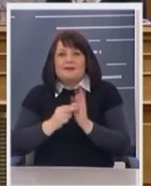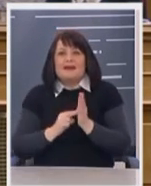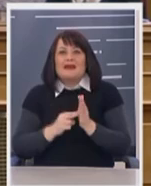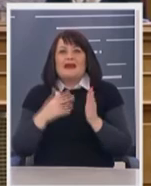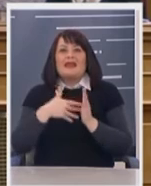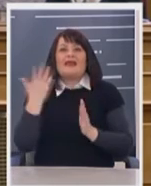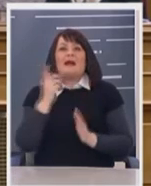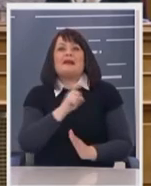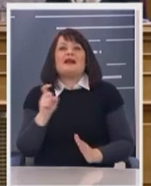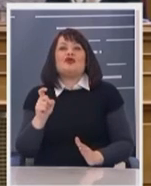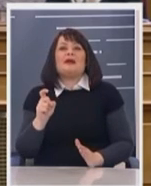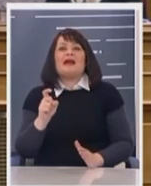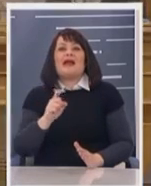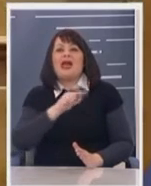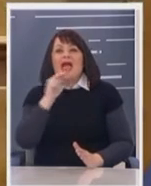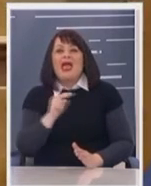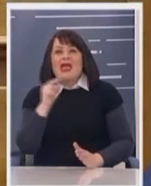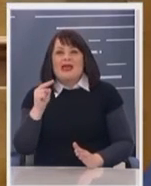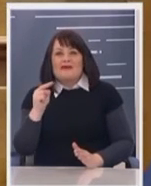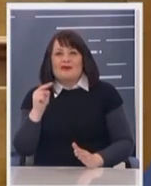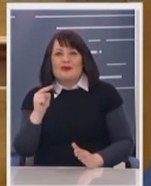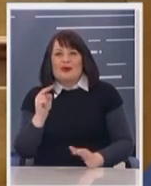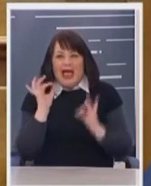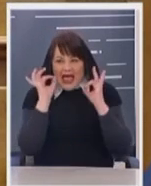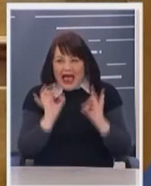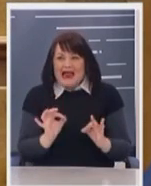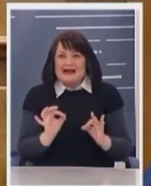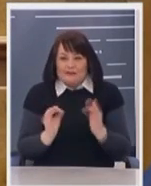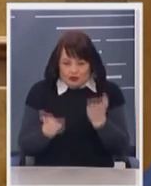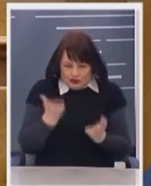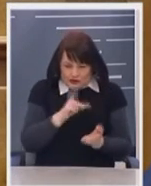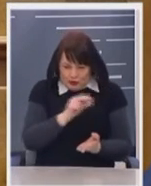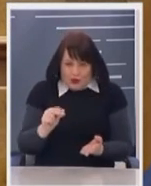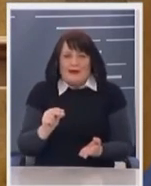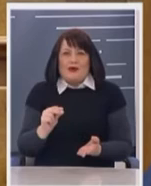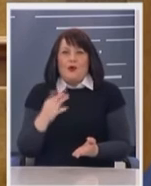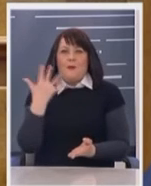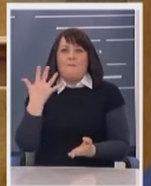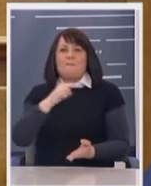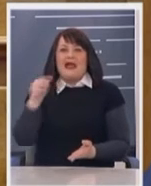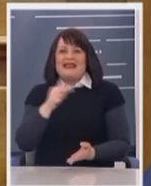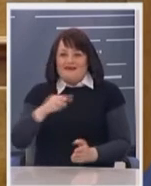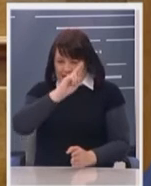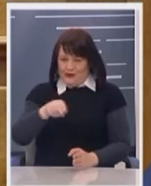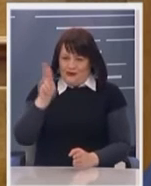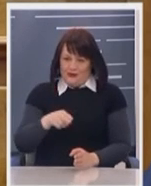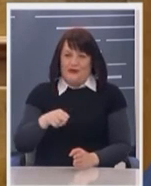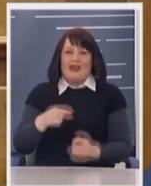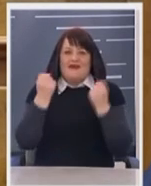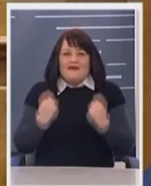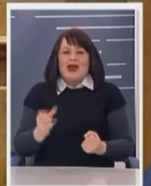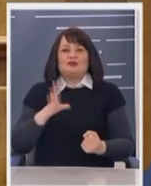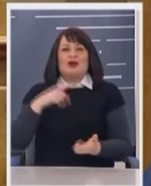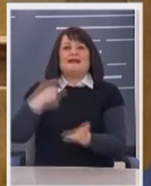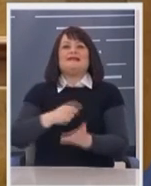15 εκατομμύρια ευρώ. Όσο ακριβώς ήταν το ισοδύναμο ποσό για να καταργήσουμε αυτή την επιβάρυνση